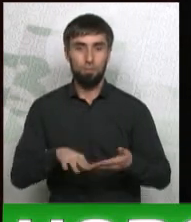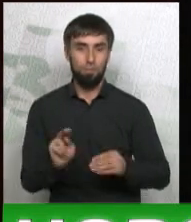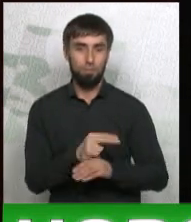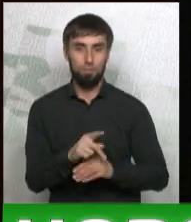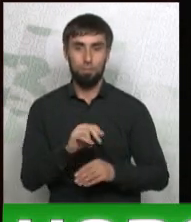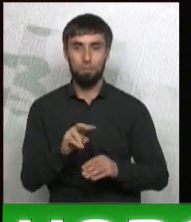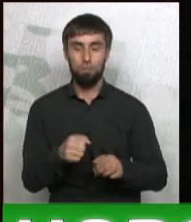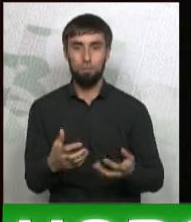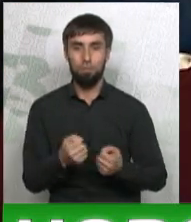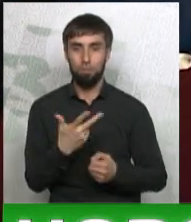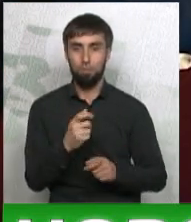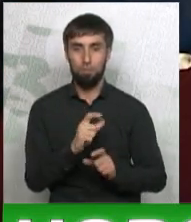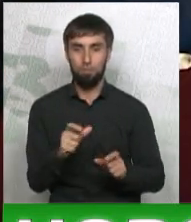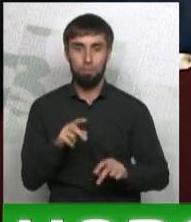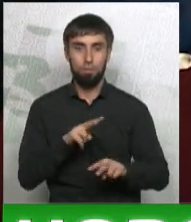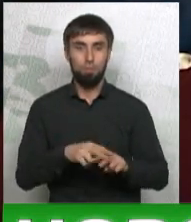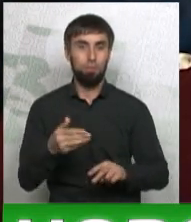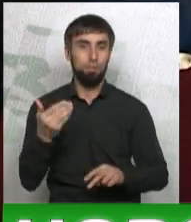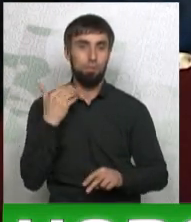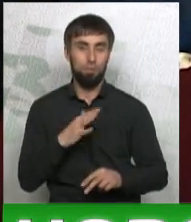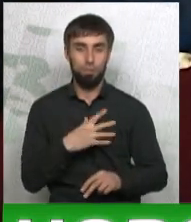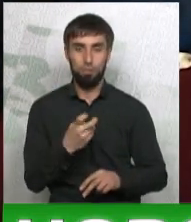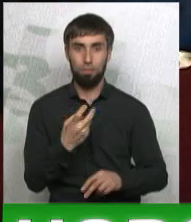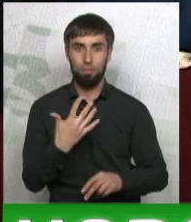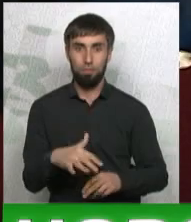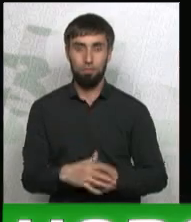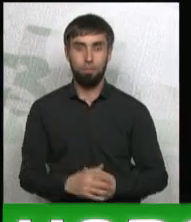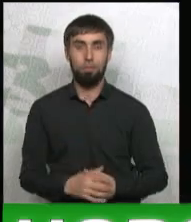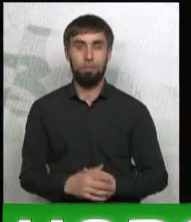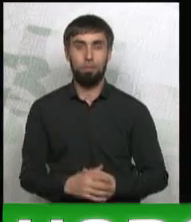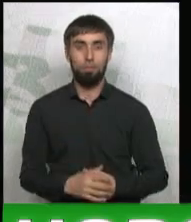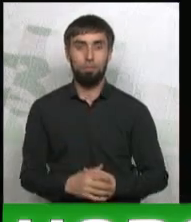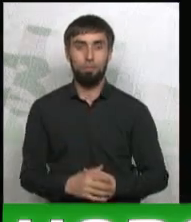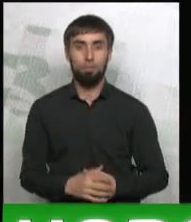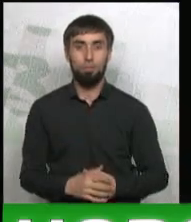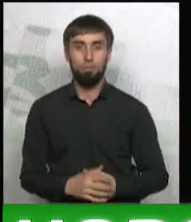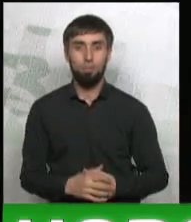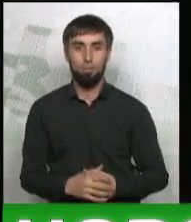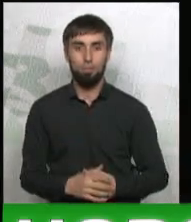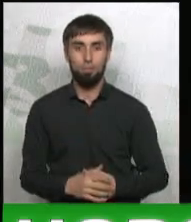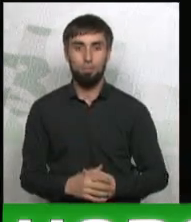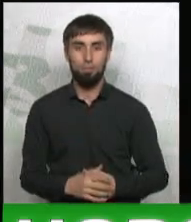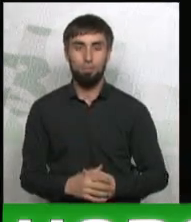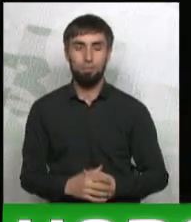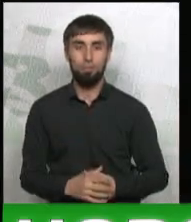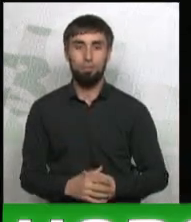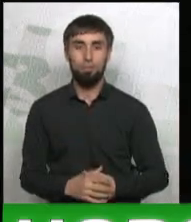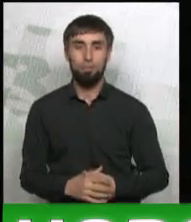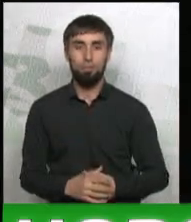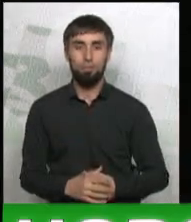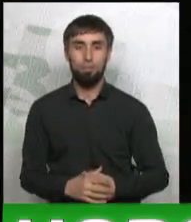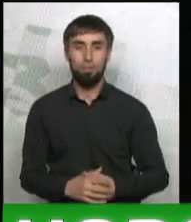может принять 300 человек вместо предыдущих 250. Визбаровну! Ну, как